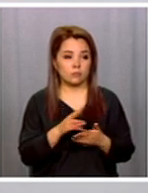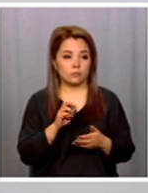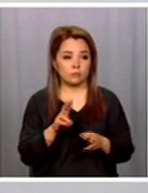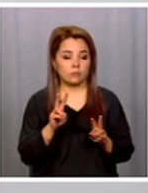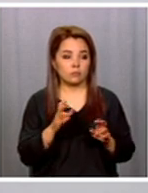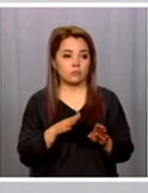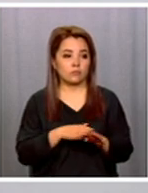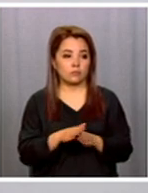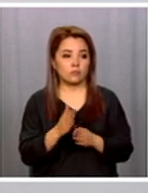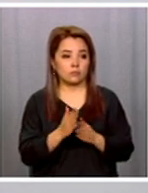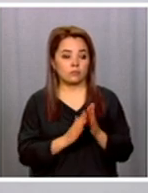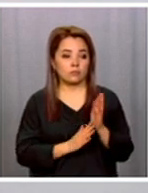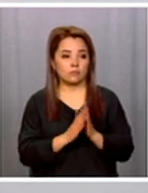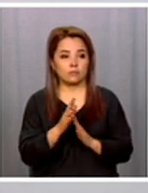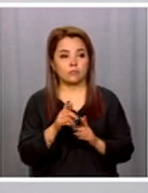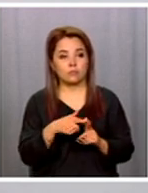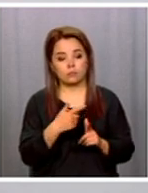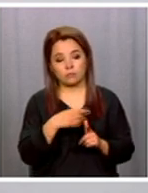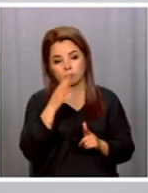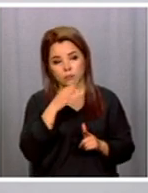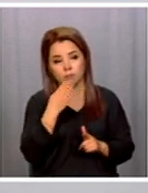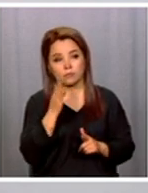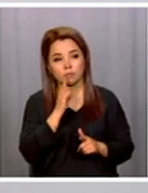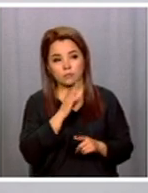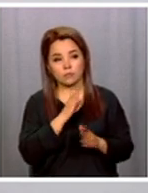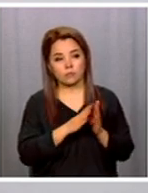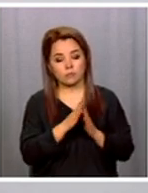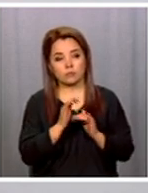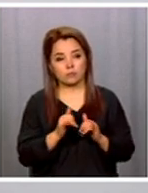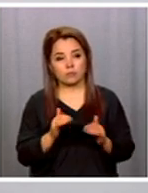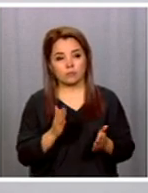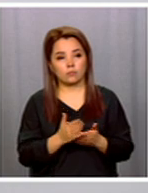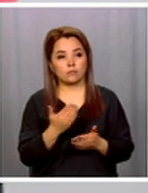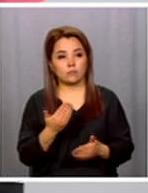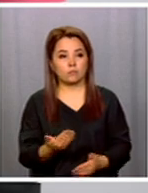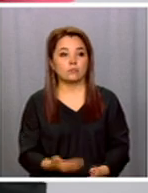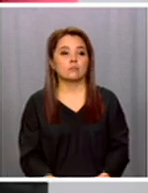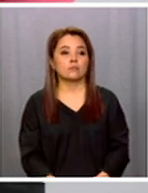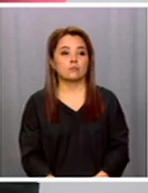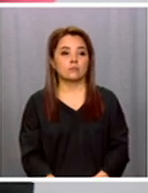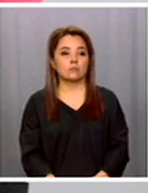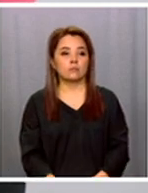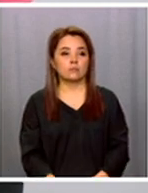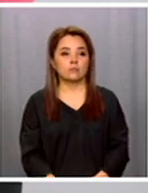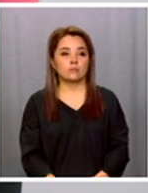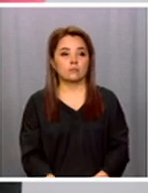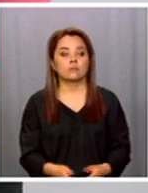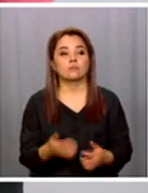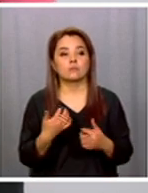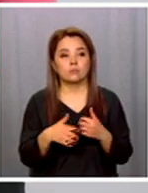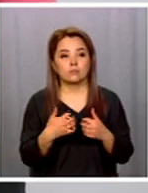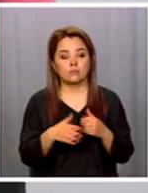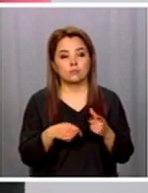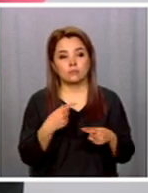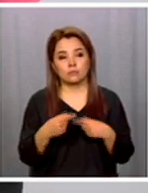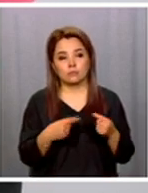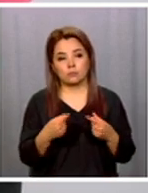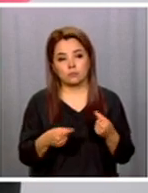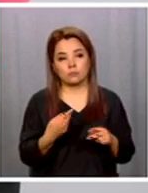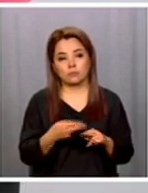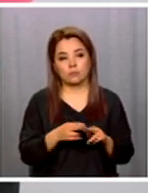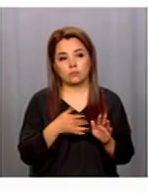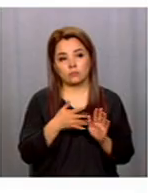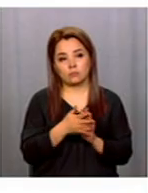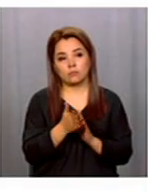өскіншесінен аталық мүк және аналық мүк дамиды. Ал екіншісі қырық жапырақ өскіншесі. Қырық